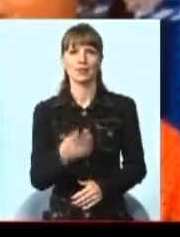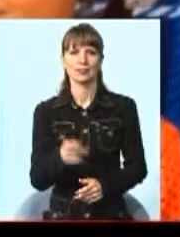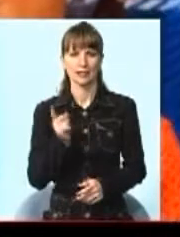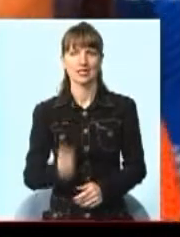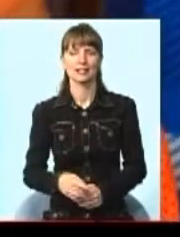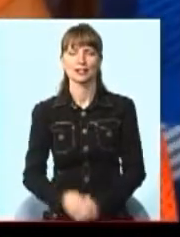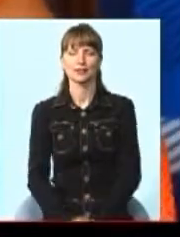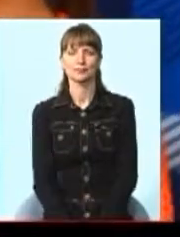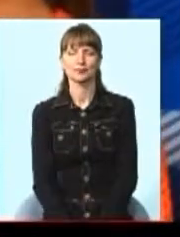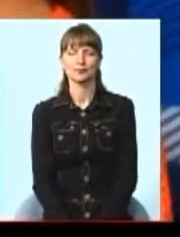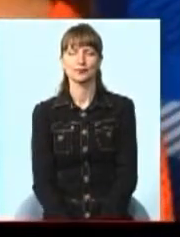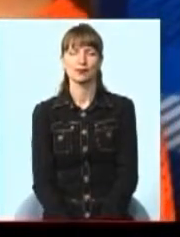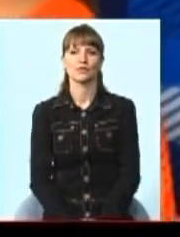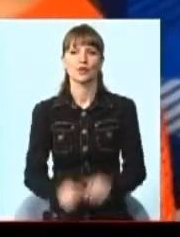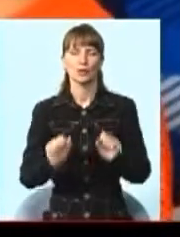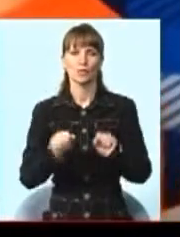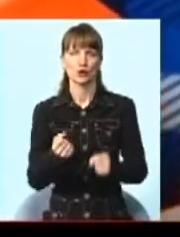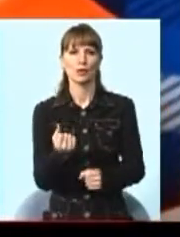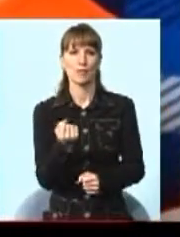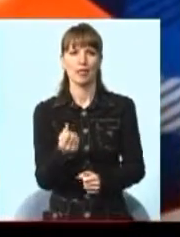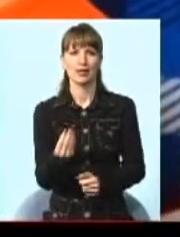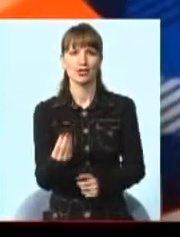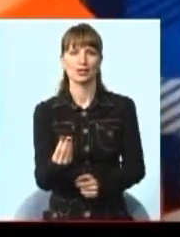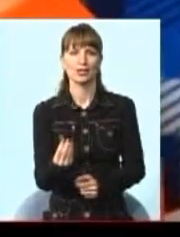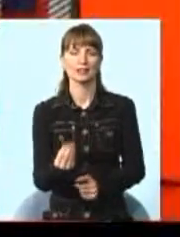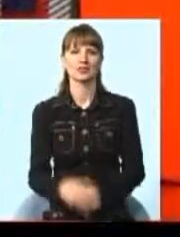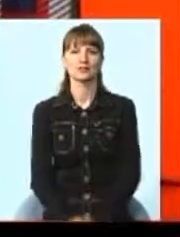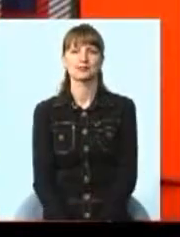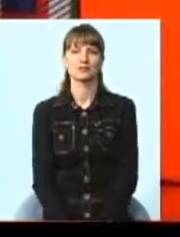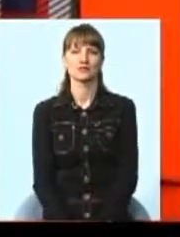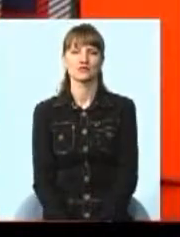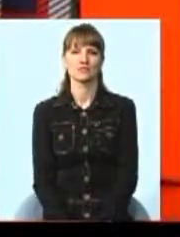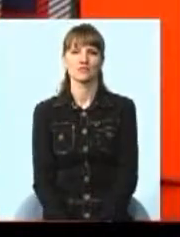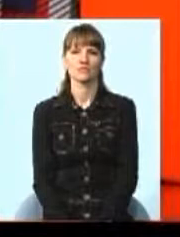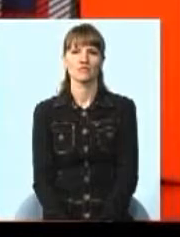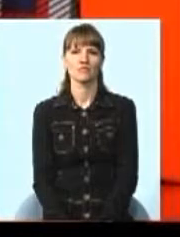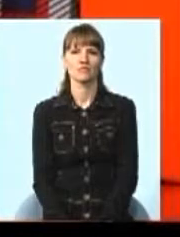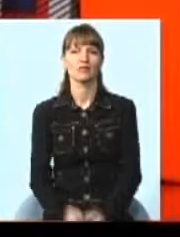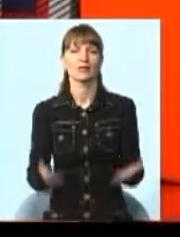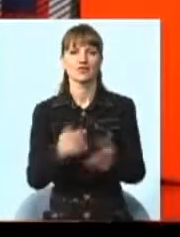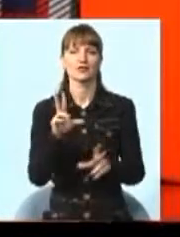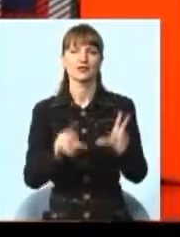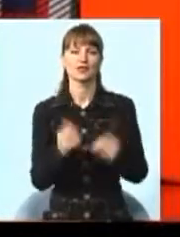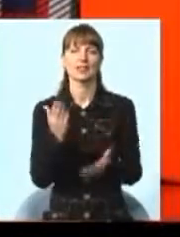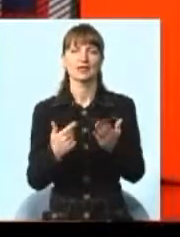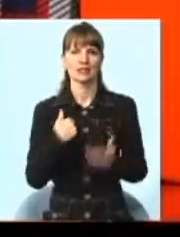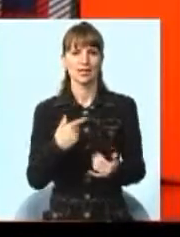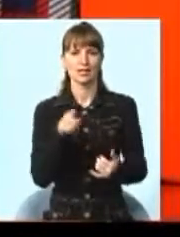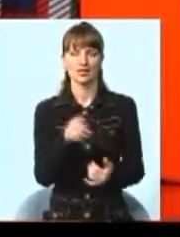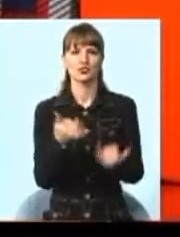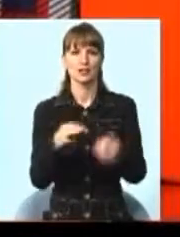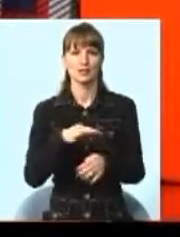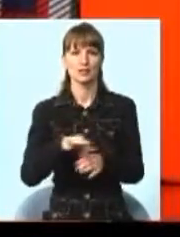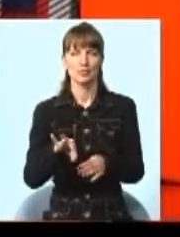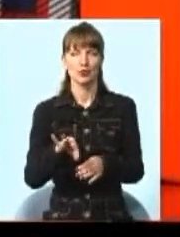подивіться. Можна потримати. Беріть в ручки. Як ви вважаєте, якщо я її зараз